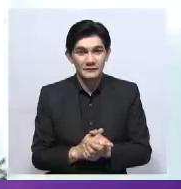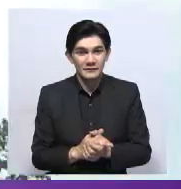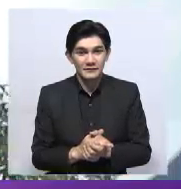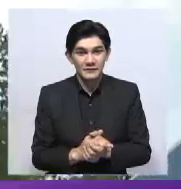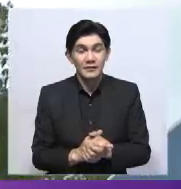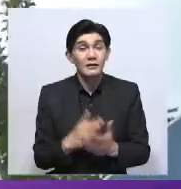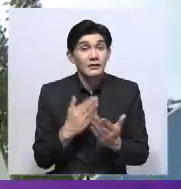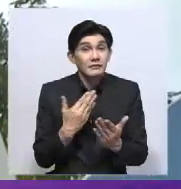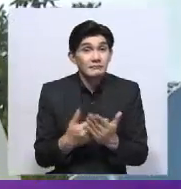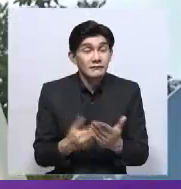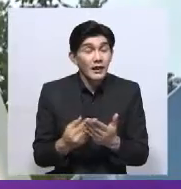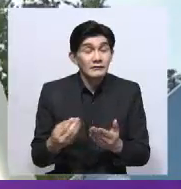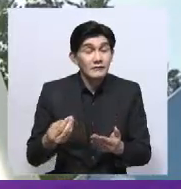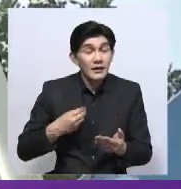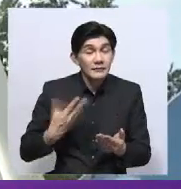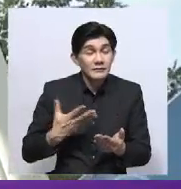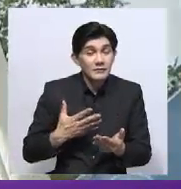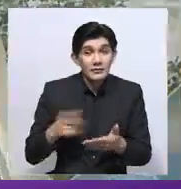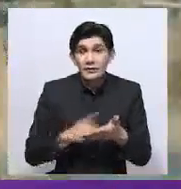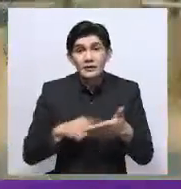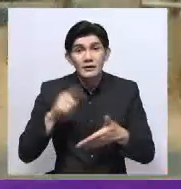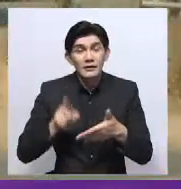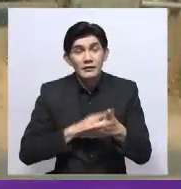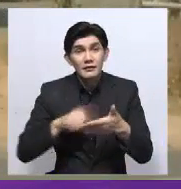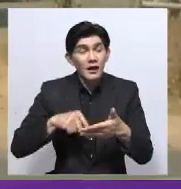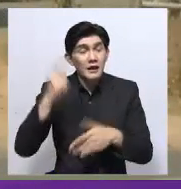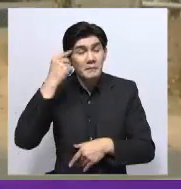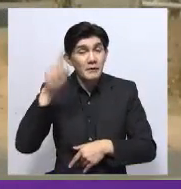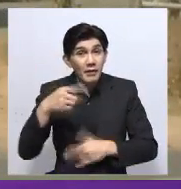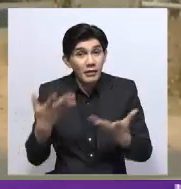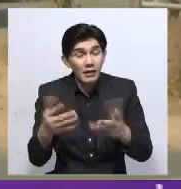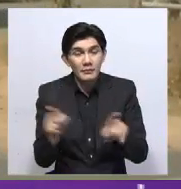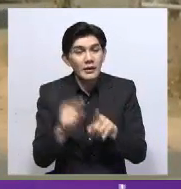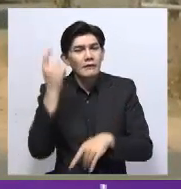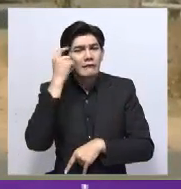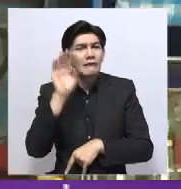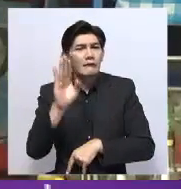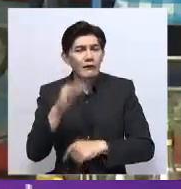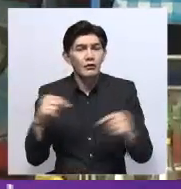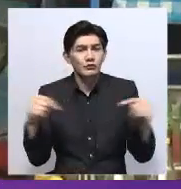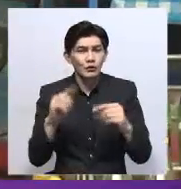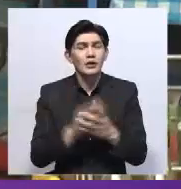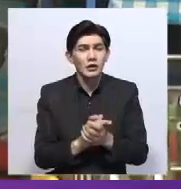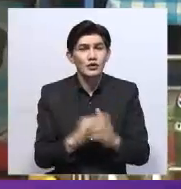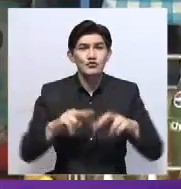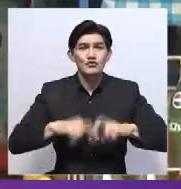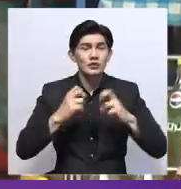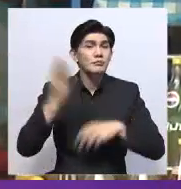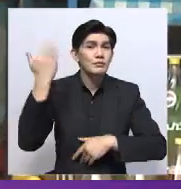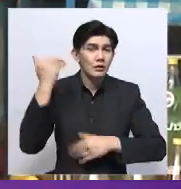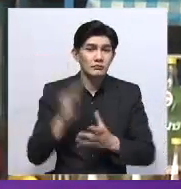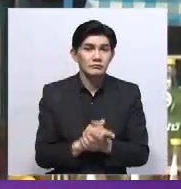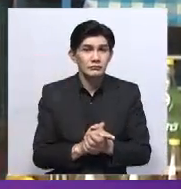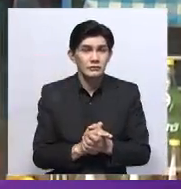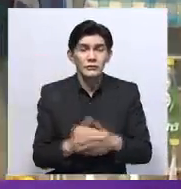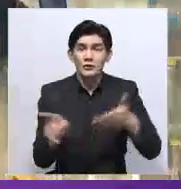เงินไม่มากาไม่เป็นแสดงถึงทัศนคติของคนในพื้นที่ตำบลกุดหวายอำเภอศรีขอรภูมิจังหวัดสุรินทร์ในอดีต